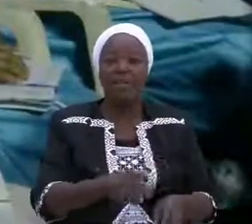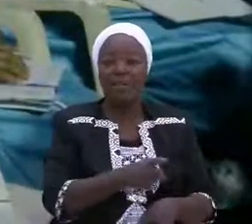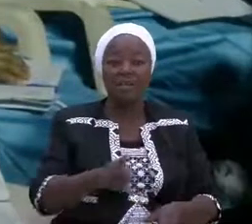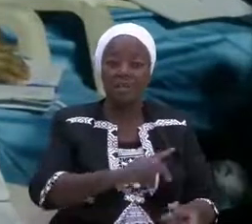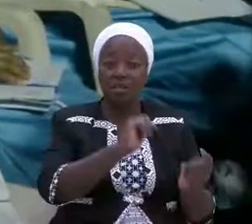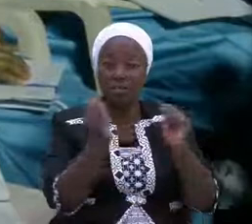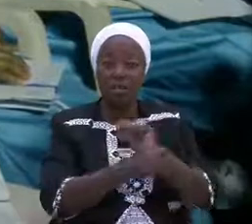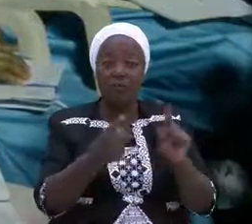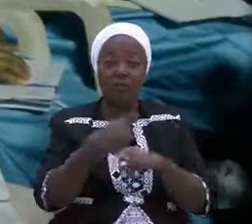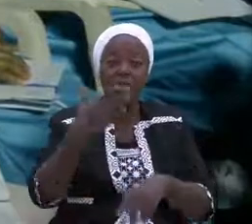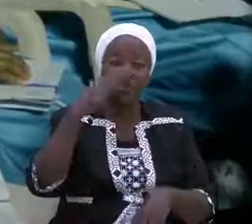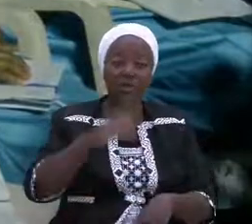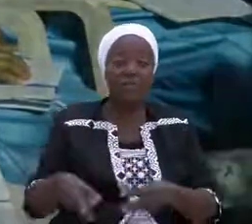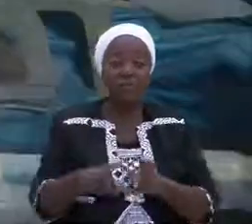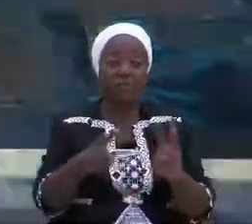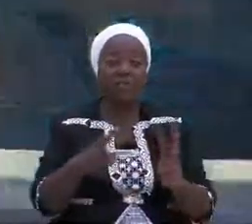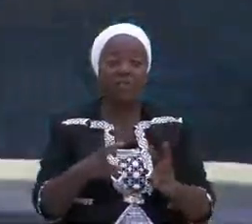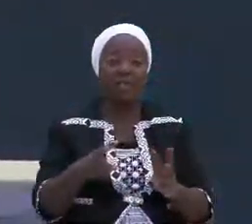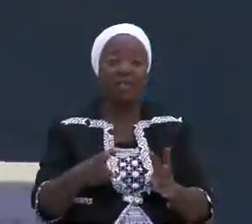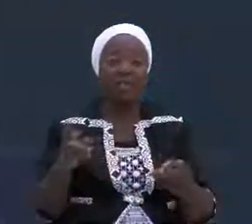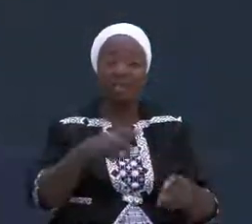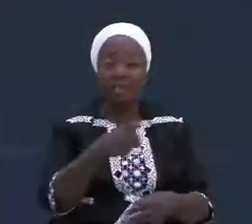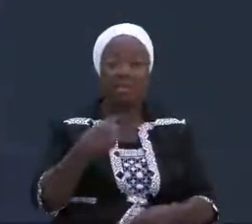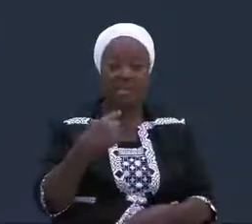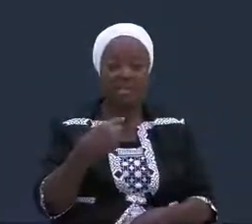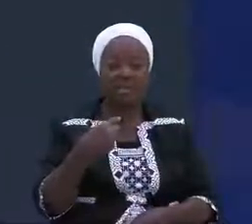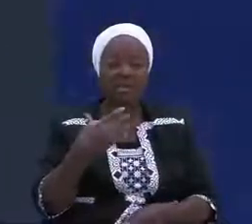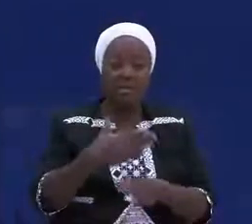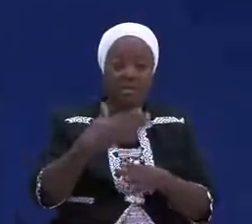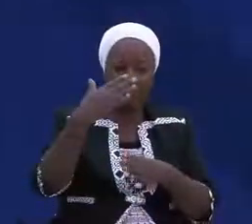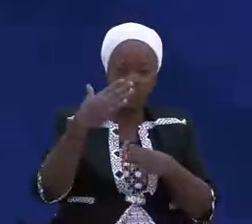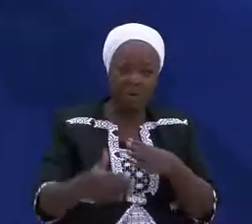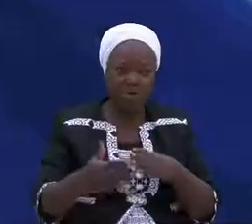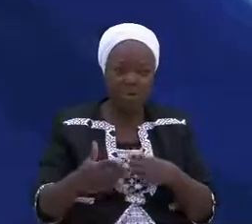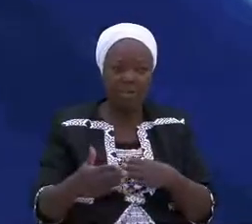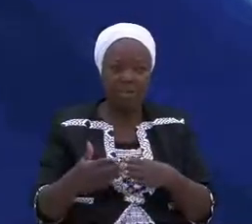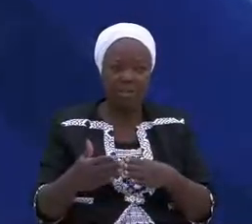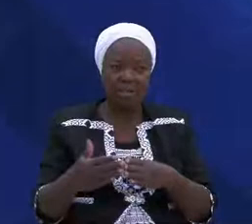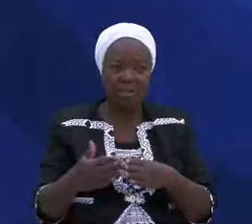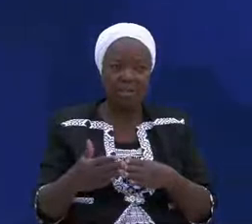Ils sont détournés de leur mauvaise voie. Et dit,